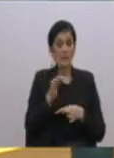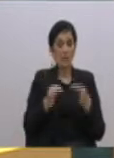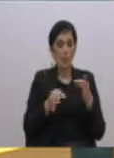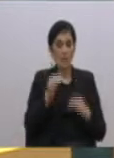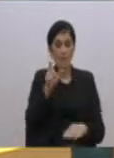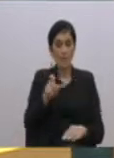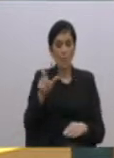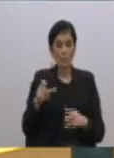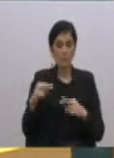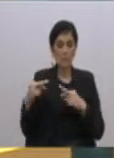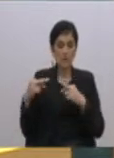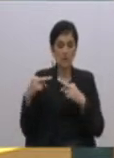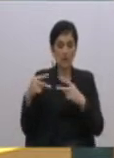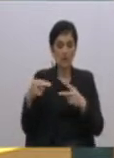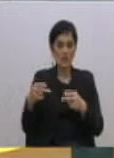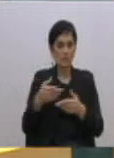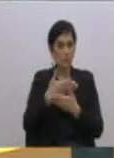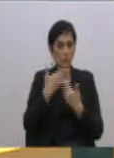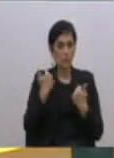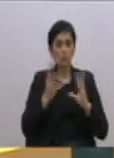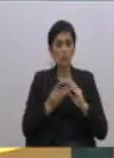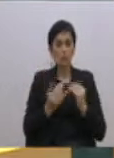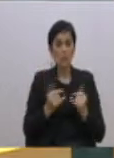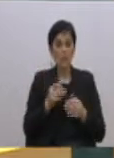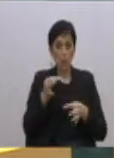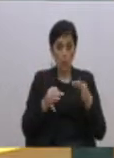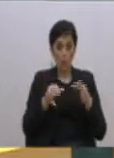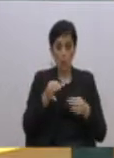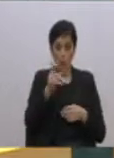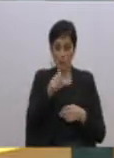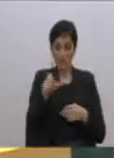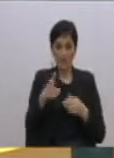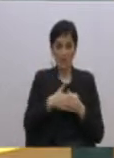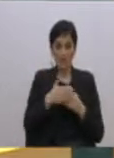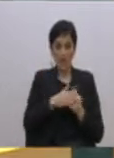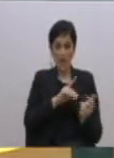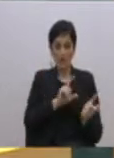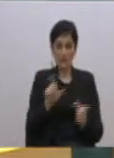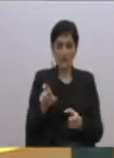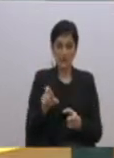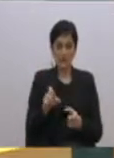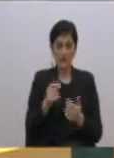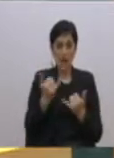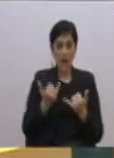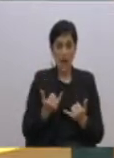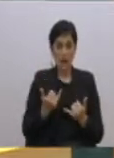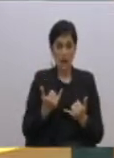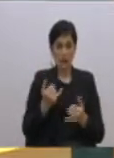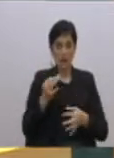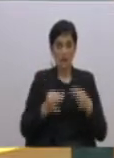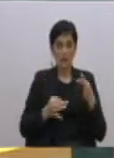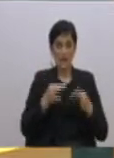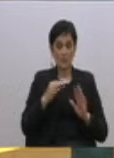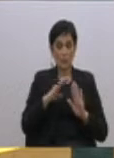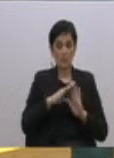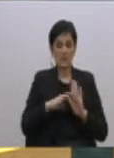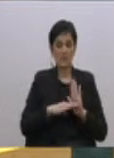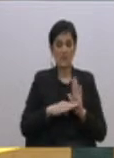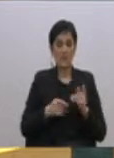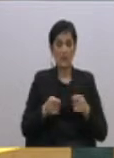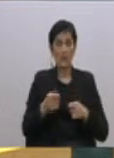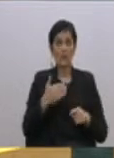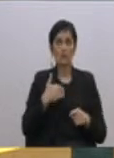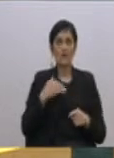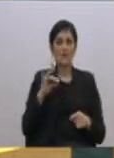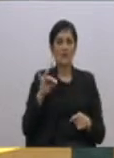vis, șet flaze. Da, sa vă logeam și scola pe, da, sancțires. Da, hlab, marta, sa samarto sistemas. Ce este istoria